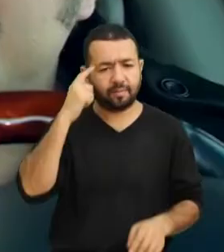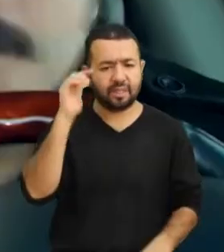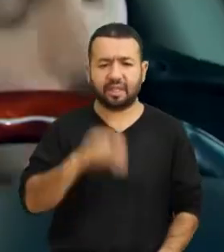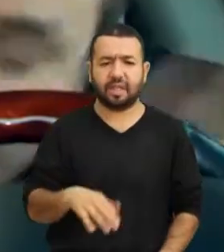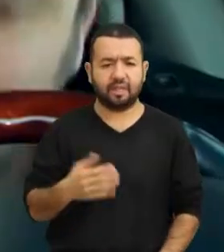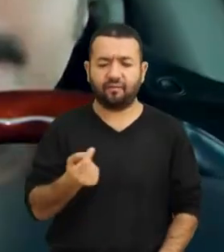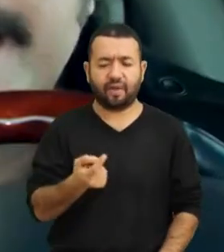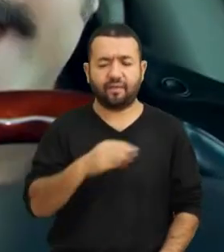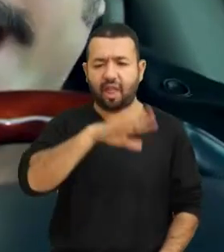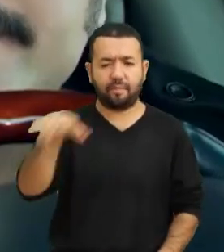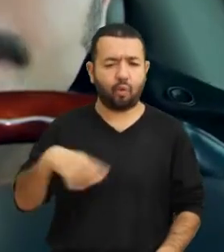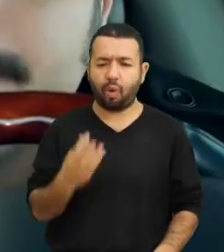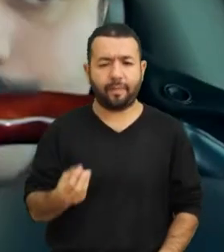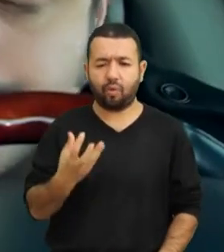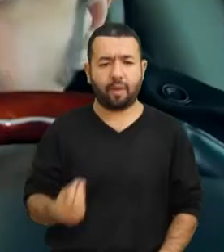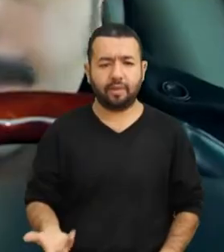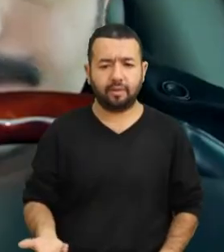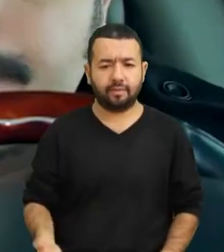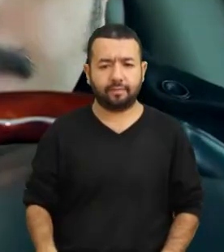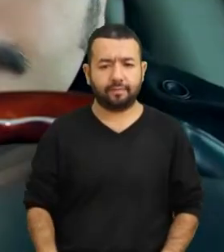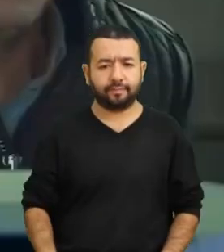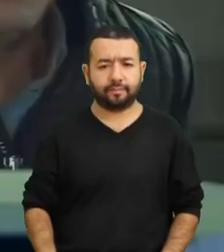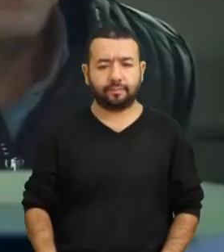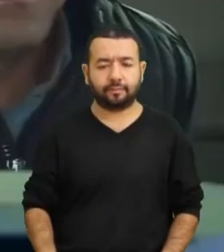başına gelebilecek küçük aksilikler ya.